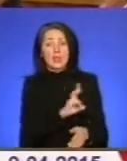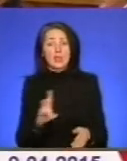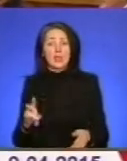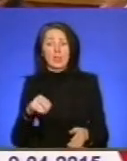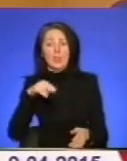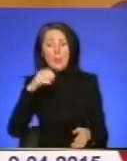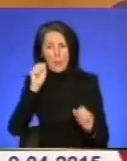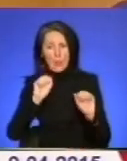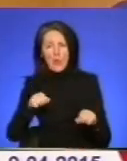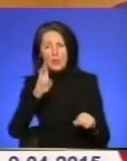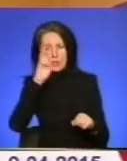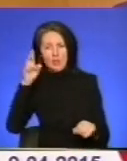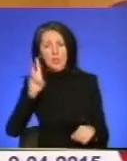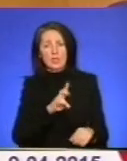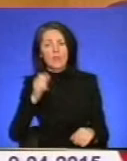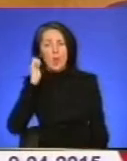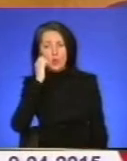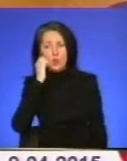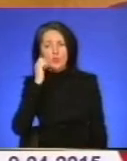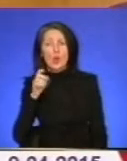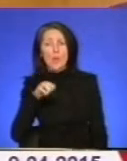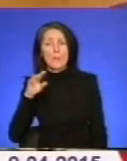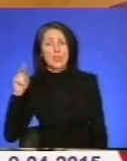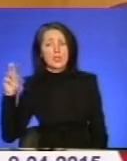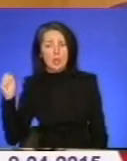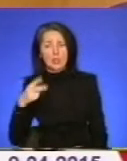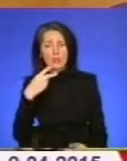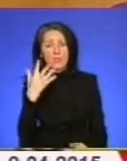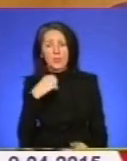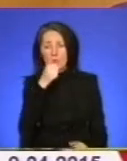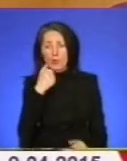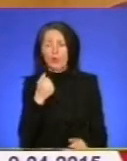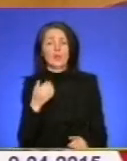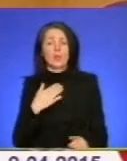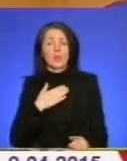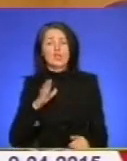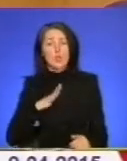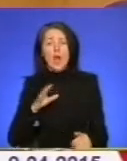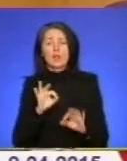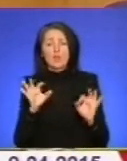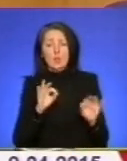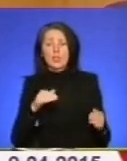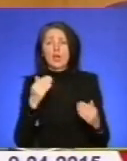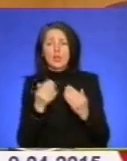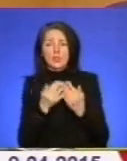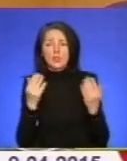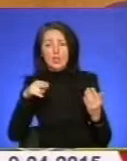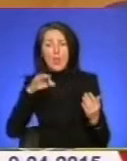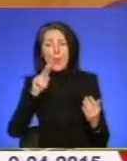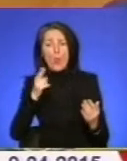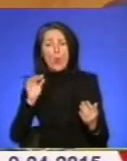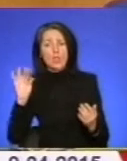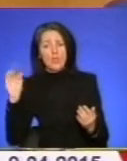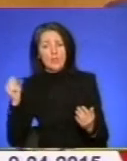років. Під час революції в нас була інформація, що в стінах Почаївської лаври переховувався ОМОН. Сьогодні ми стаємо свідками, як в